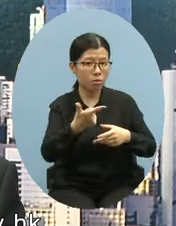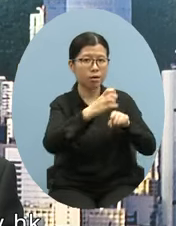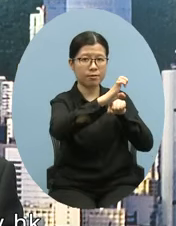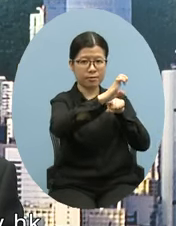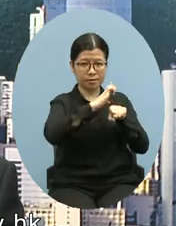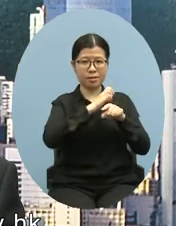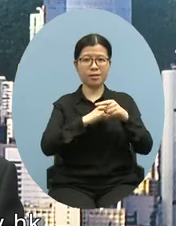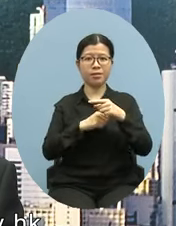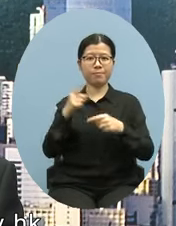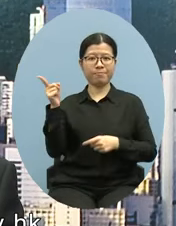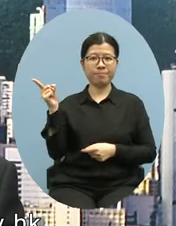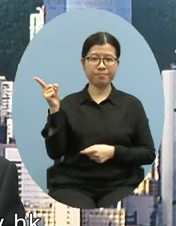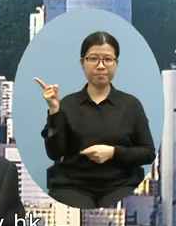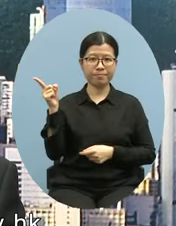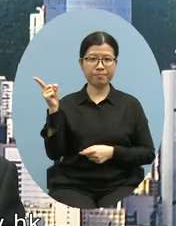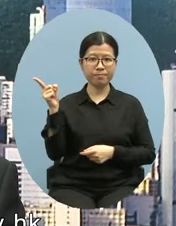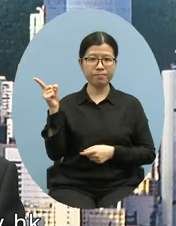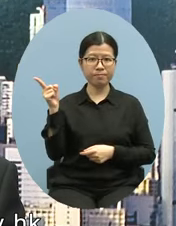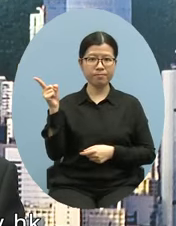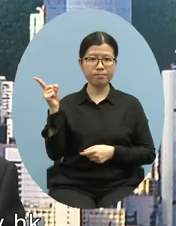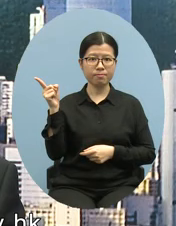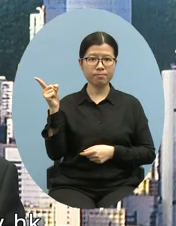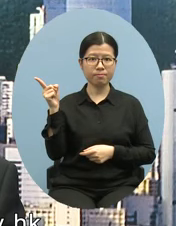去到我哋電郵